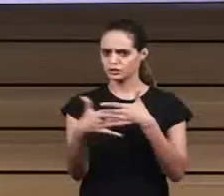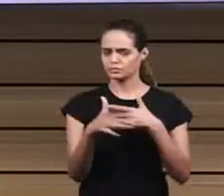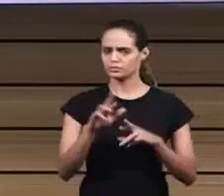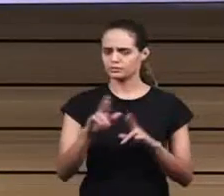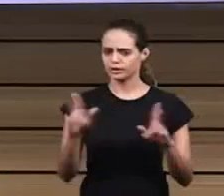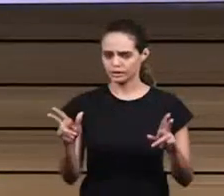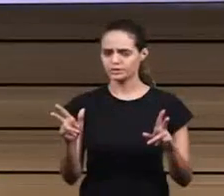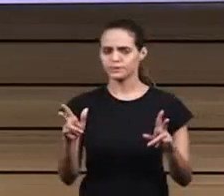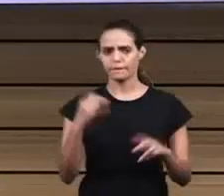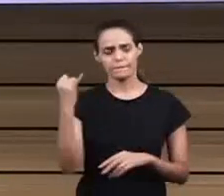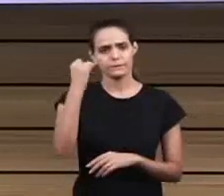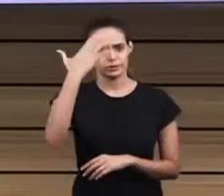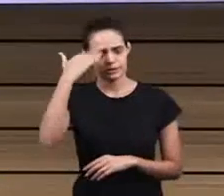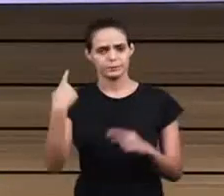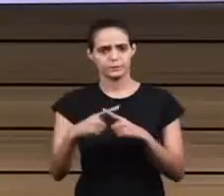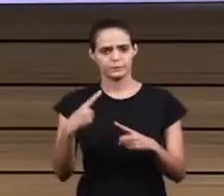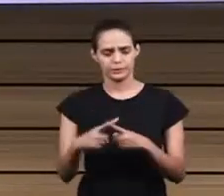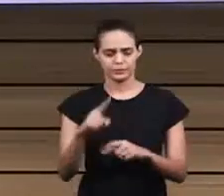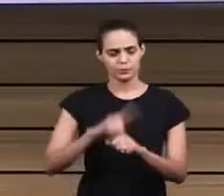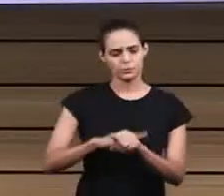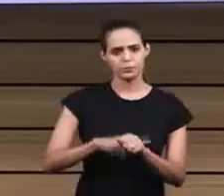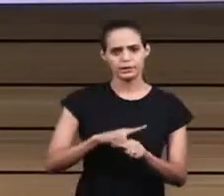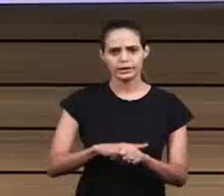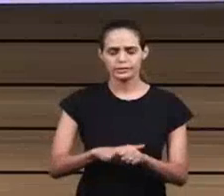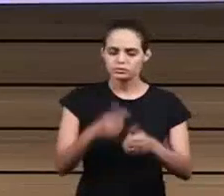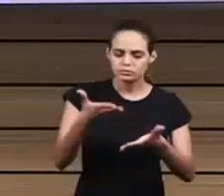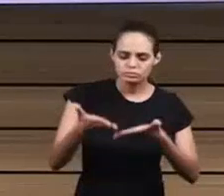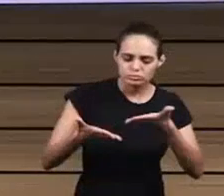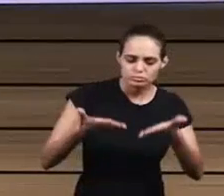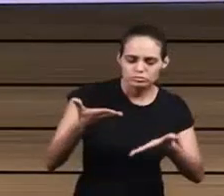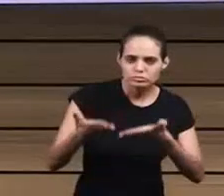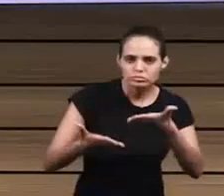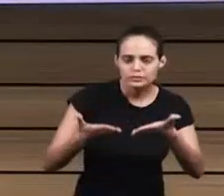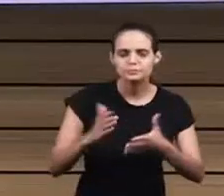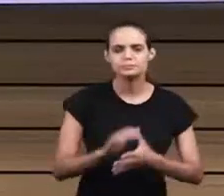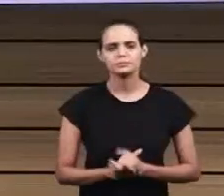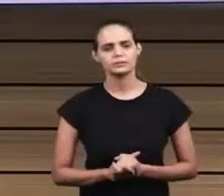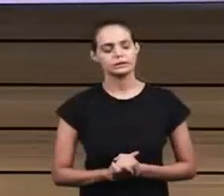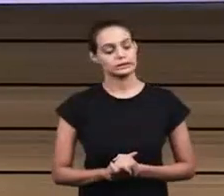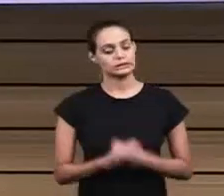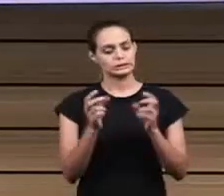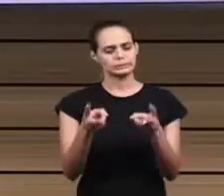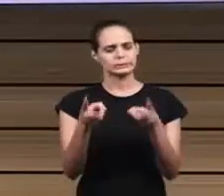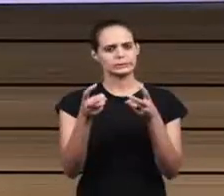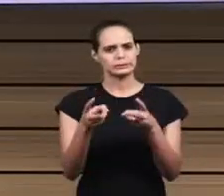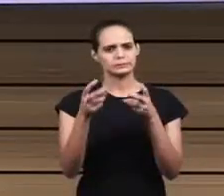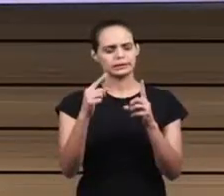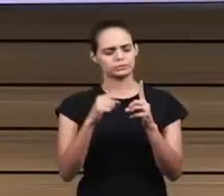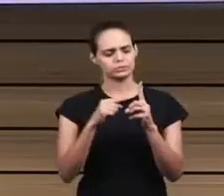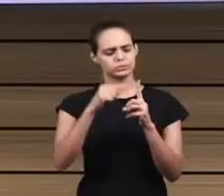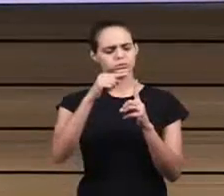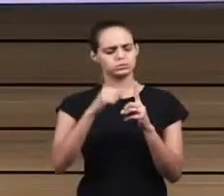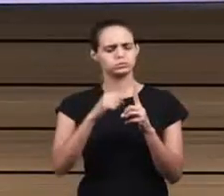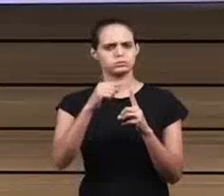geistige Behinderung. Das sind zwei unterschiedliche Diagnosen und das macht einen Unterschied, wenn